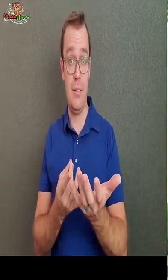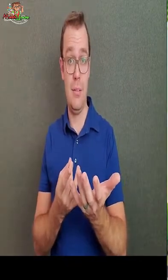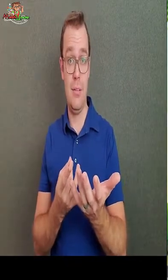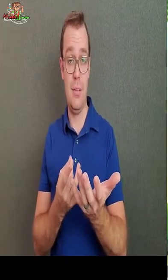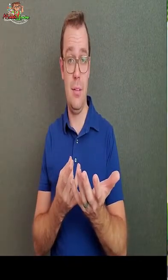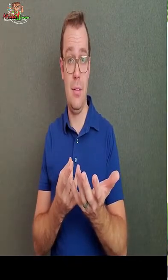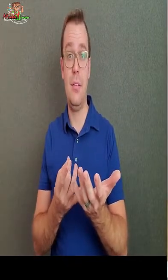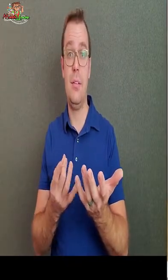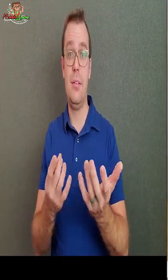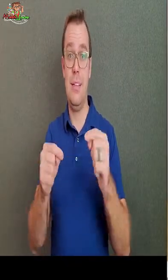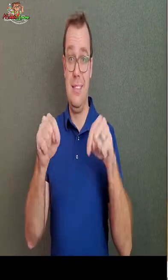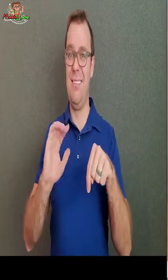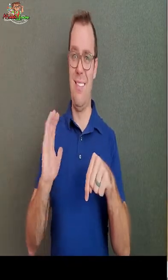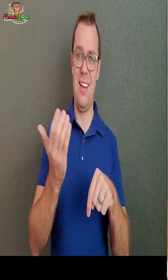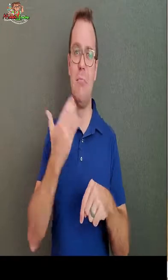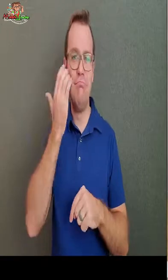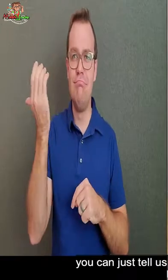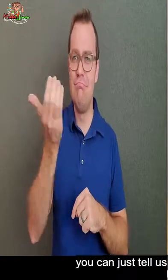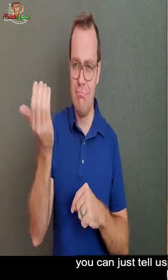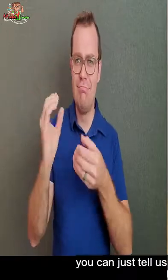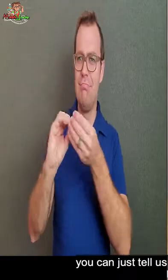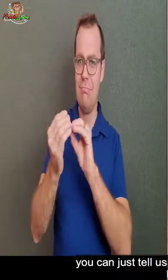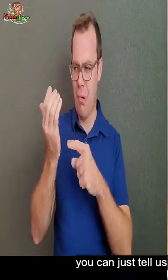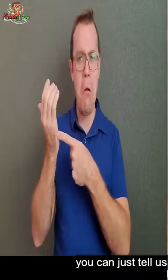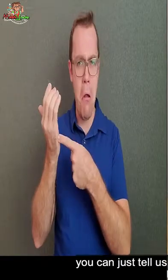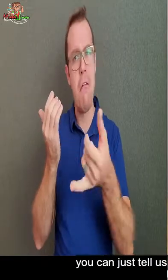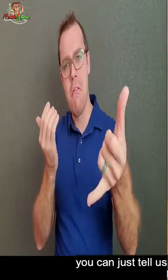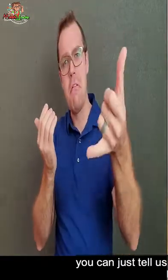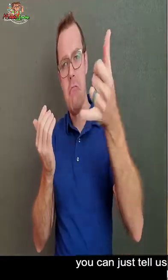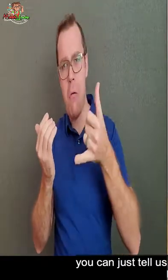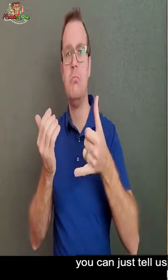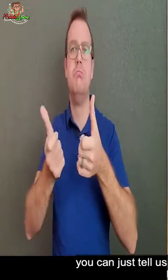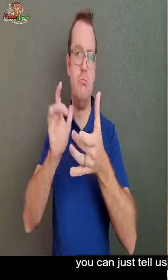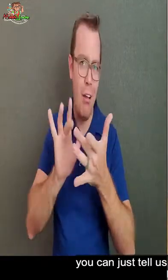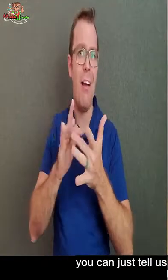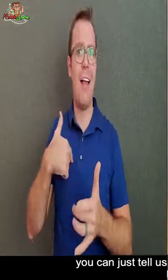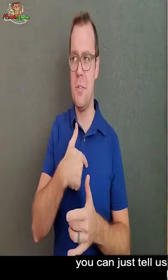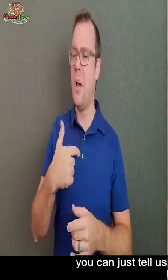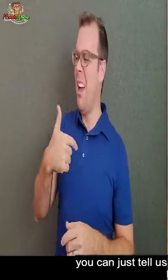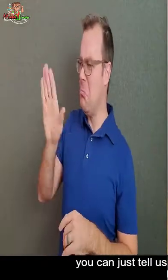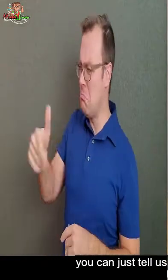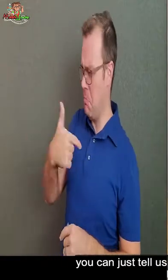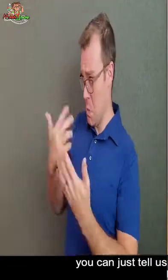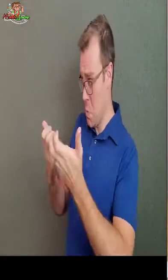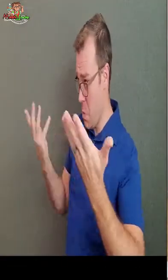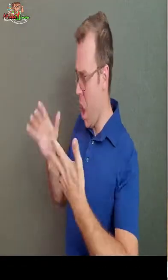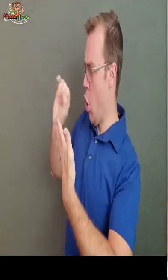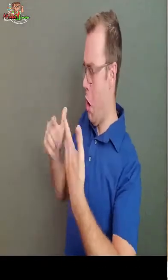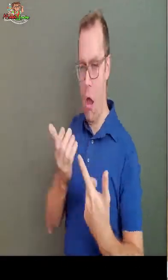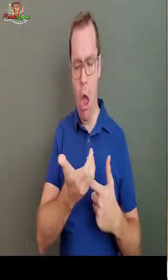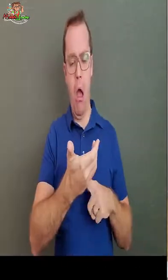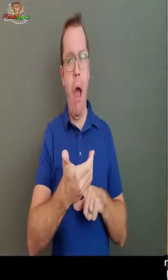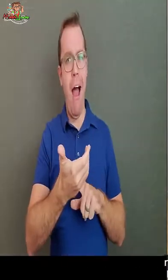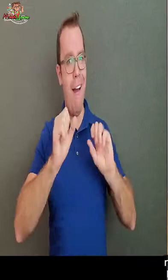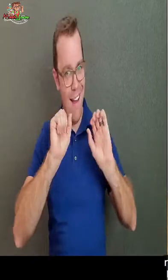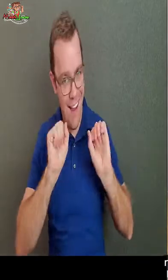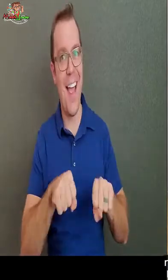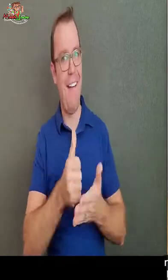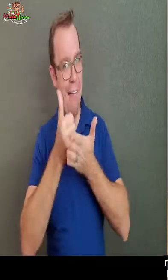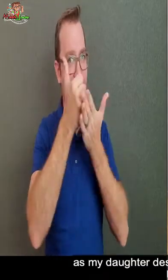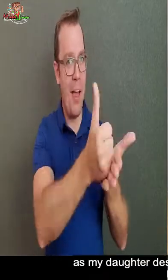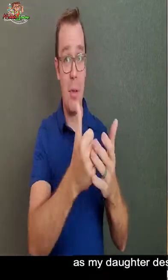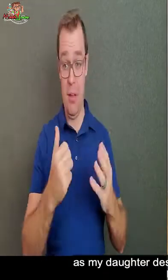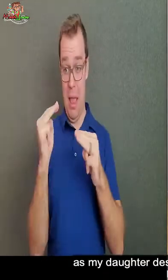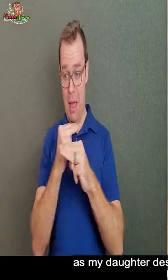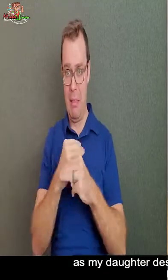इज द मोबाइल नंबर, यू कैन जस्ट टेल अस व्हाट यू वांट अस टू डू फॉर यू एंड वी विल डू इट फॉर यू। मैथ से कोई ना